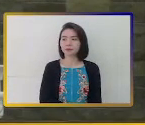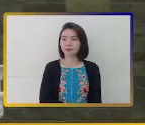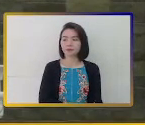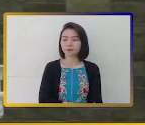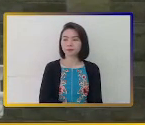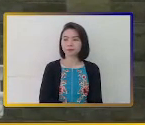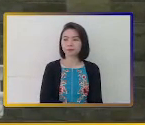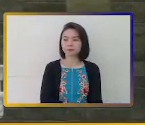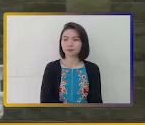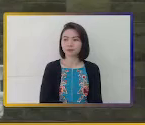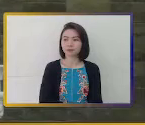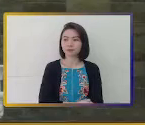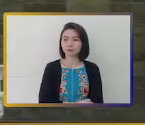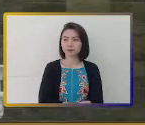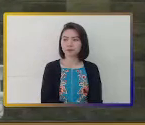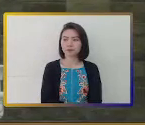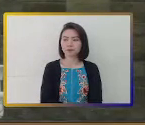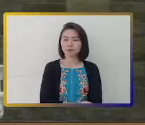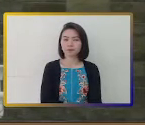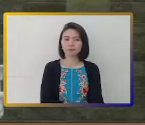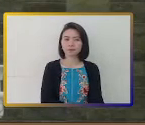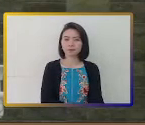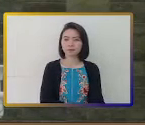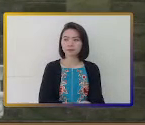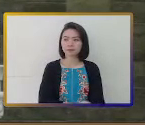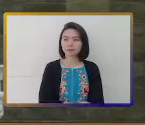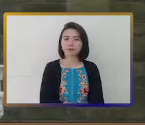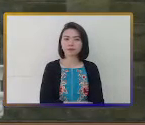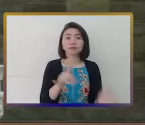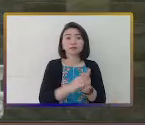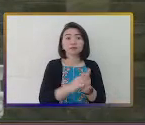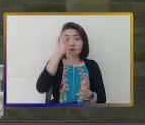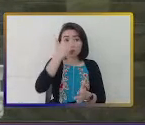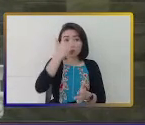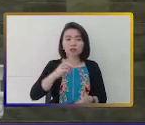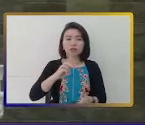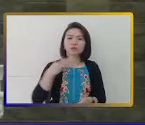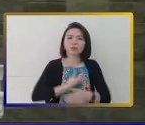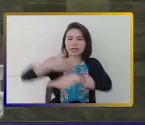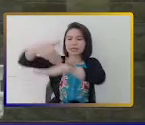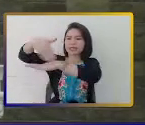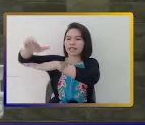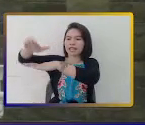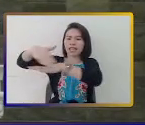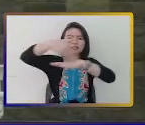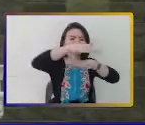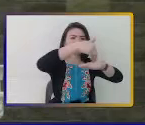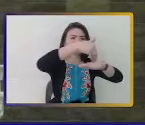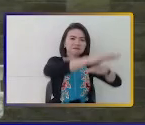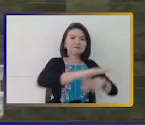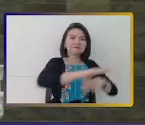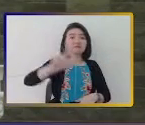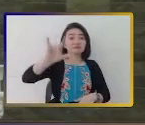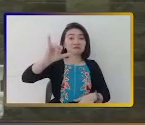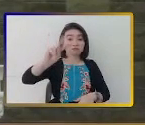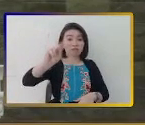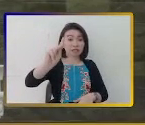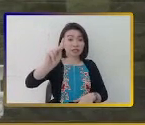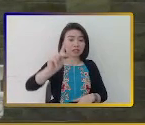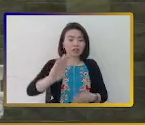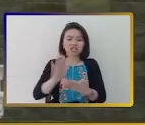Yeah. Oh yeah. Yeah. That's why we passed the link. That's the reason why we're sharing the